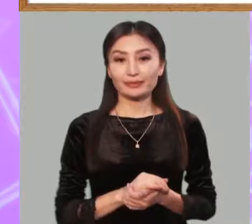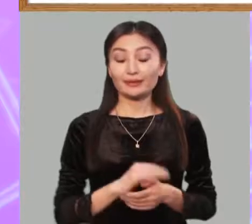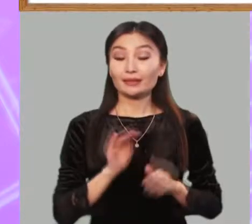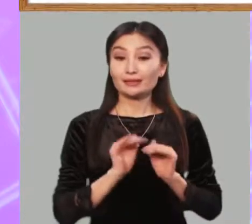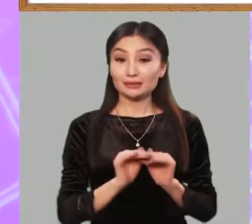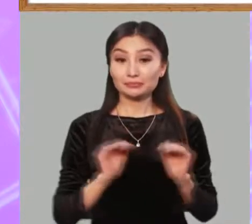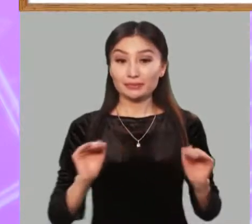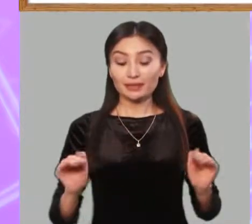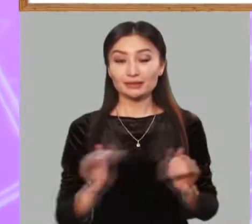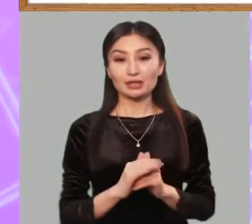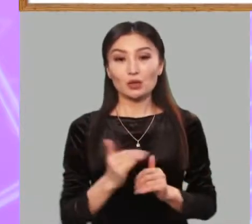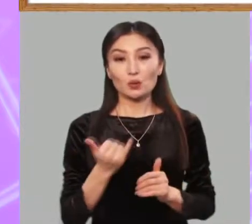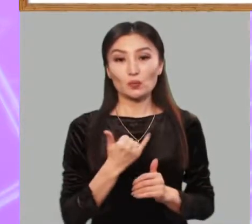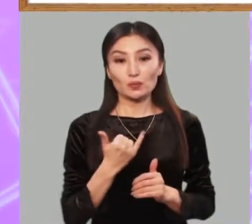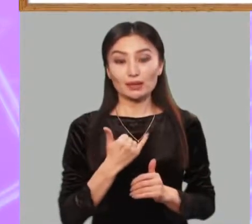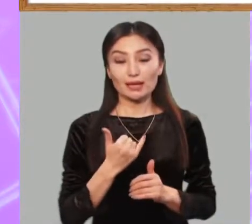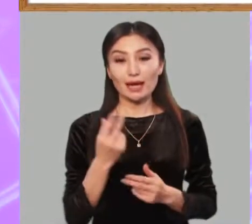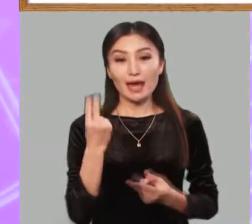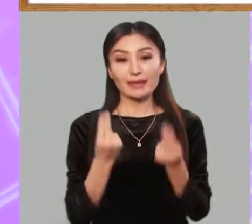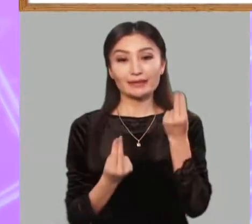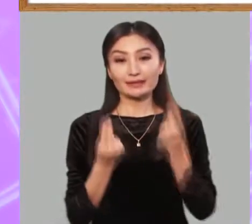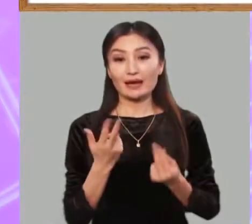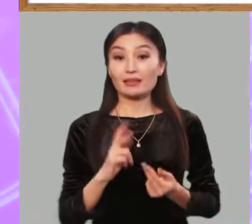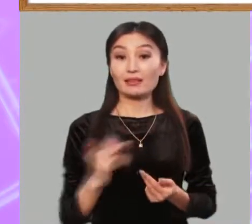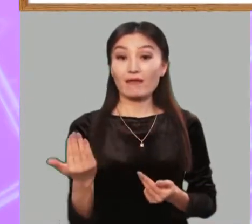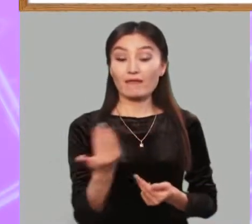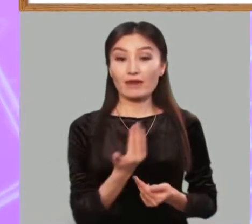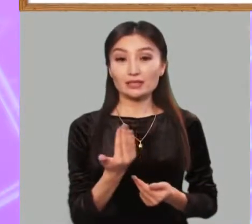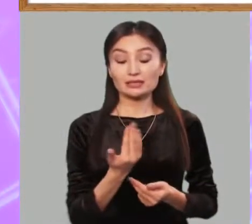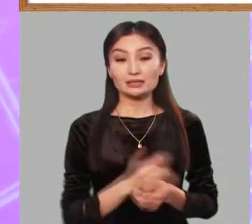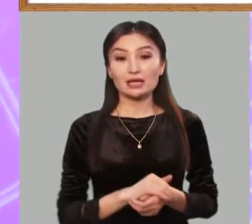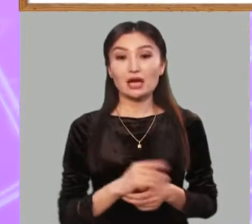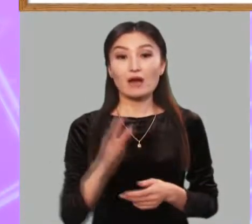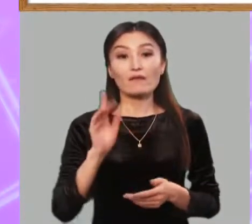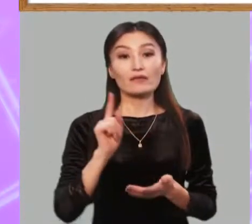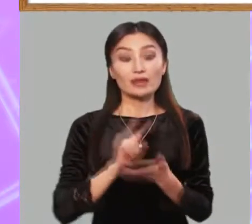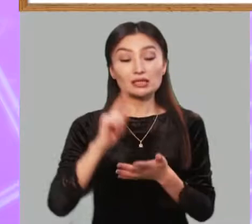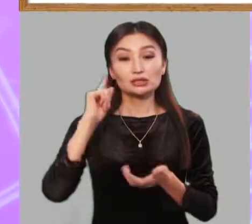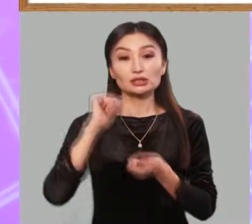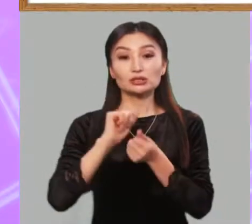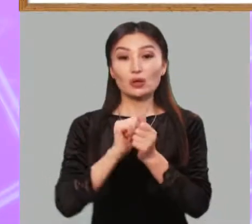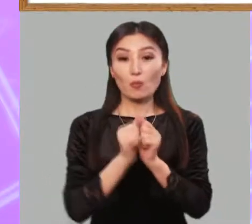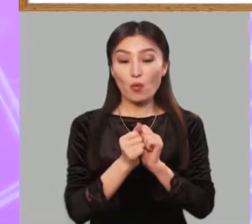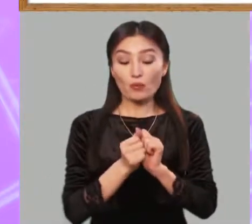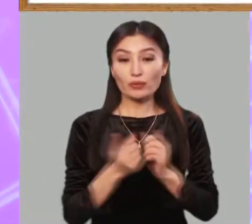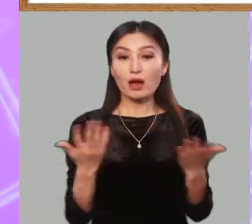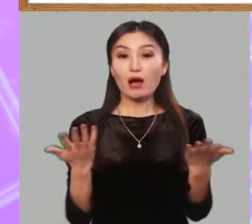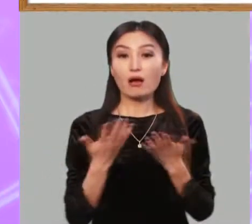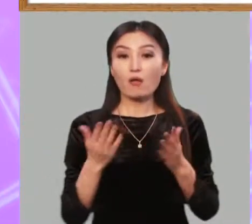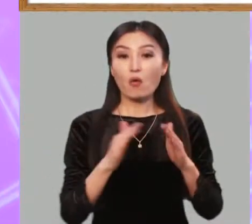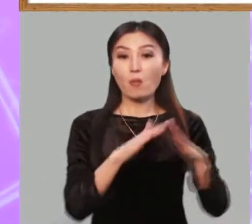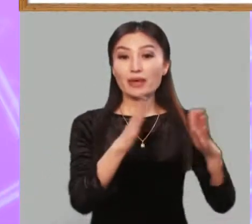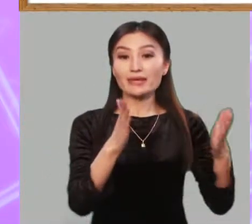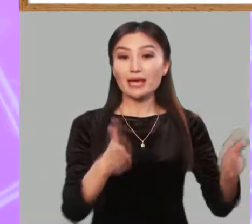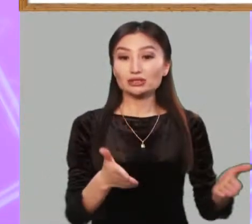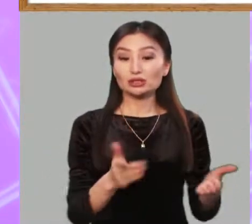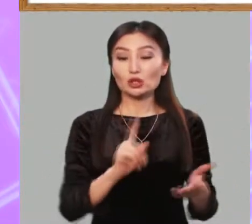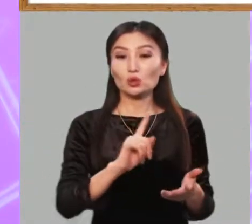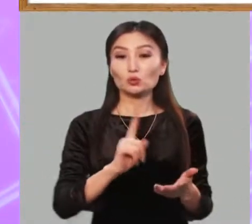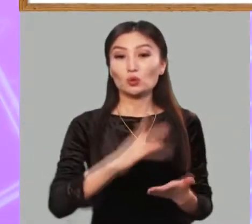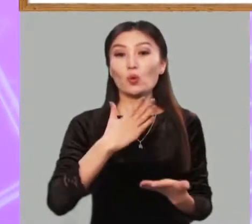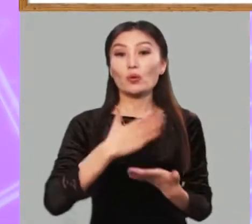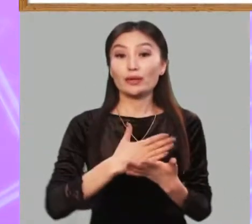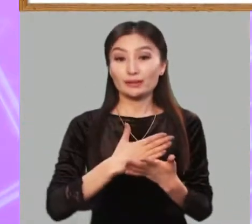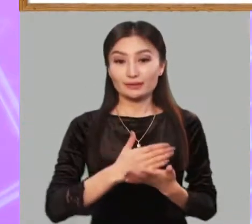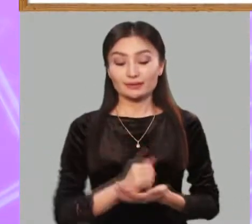Ребята, у меня игра для вас. Вы должны запомнить, на каком ящике что